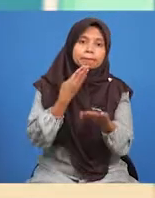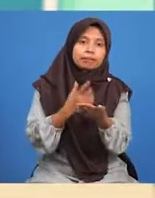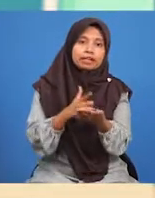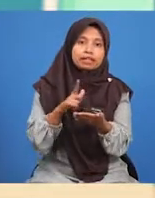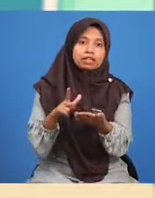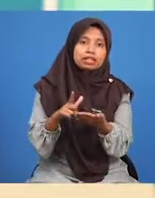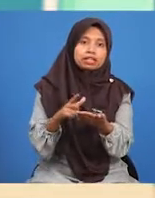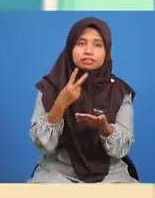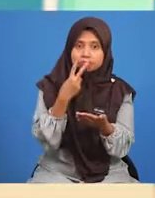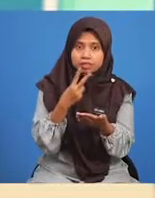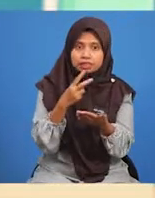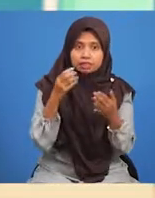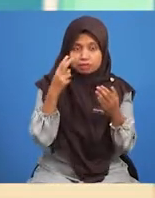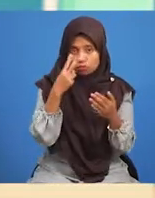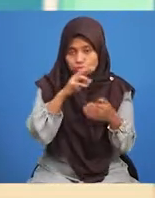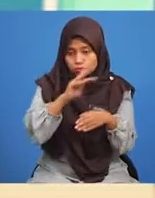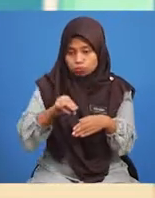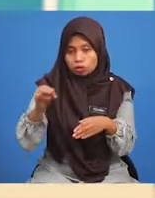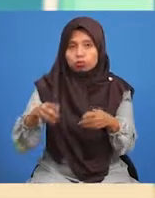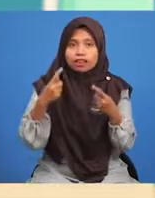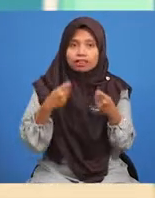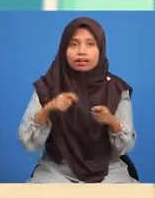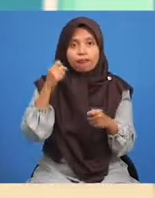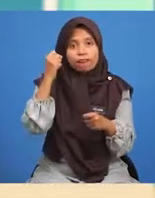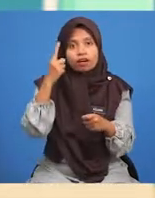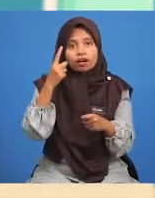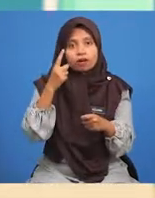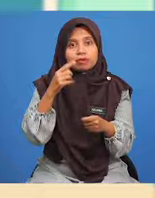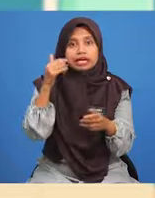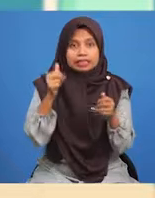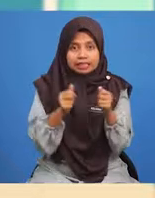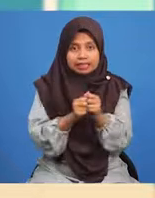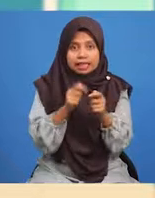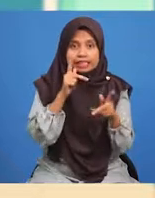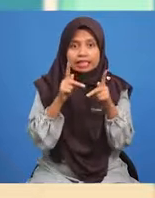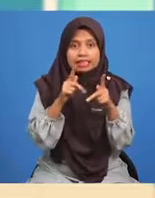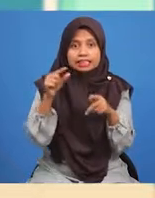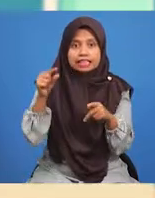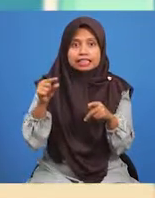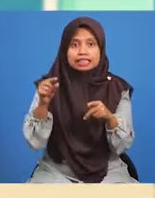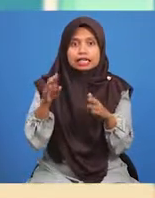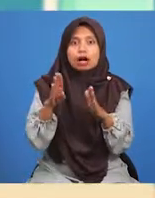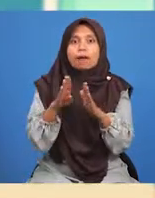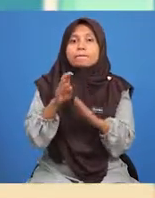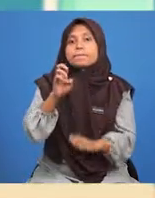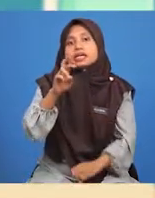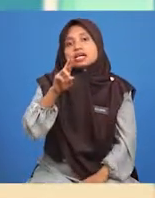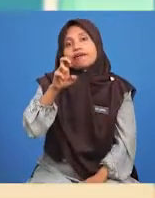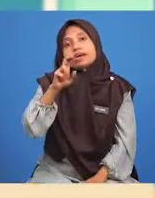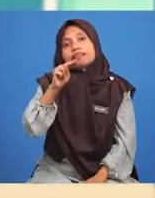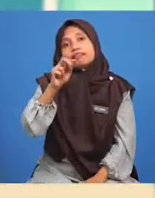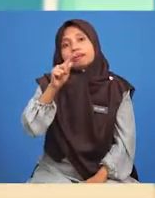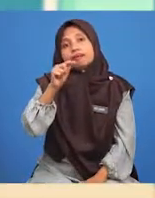Baiklah, nampaknya murid-murid telah faham dengan kata ganda berentak sebentar